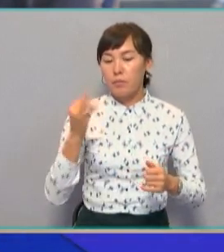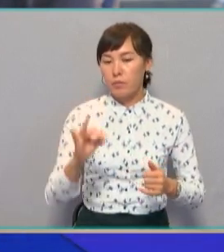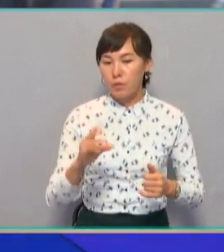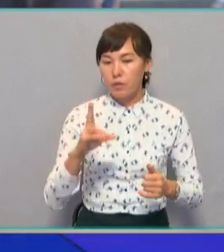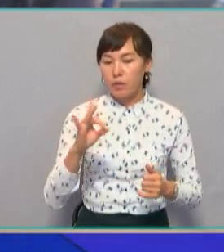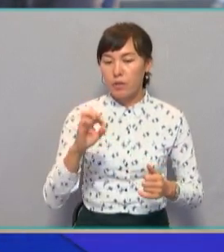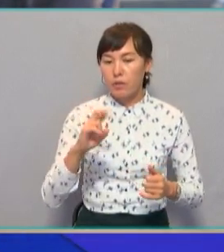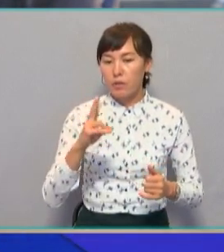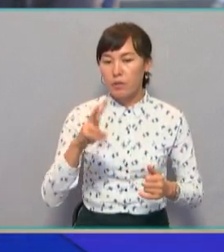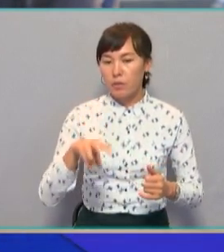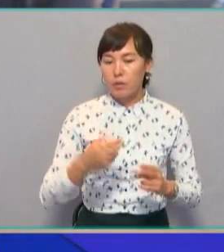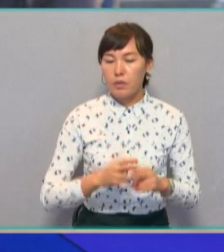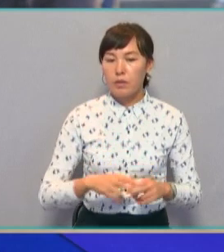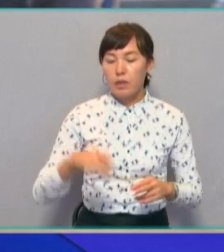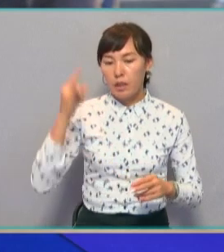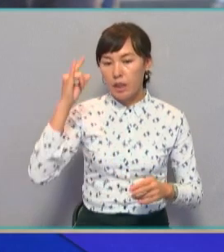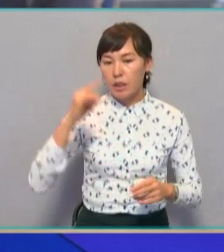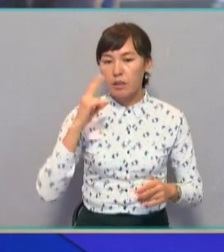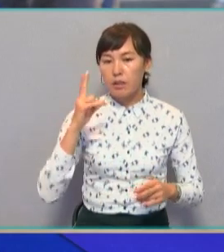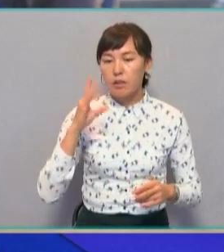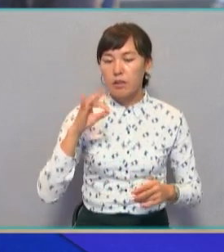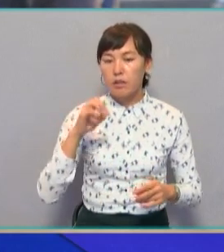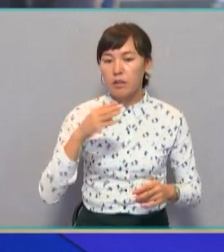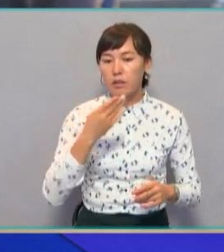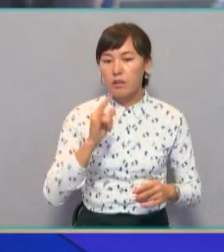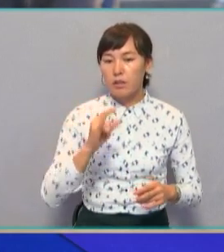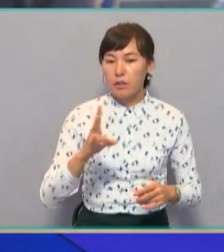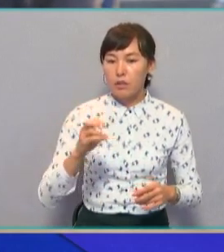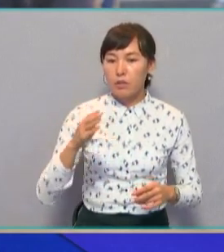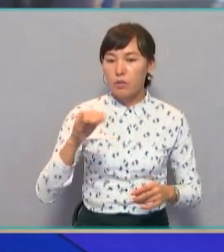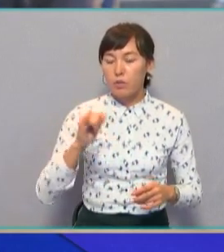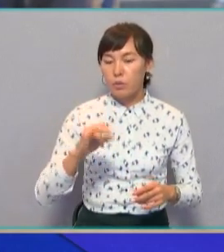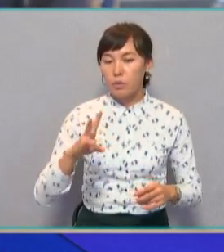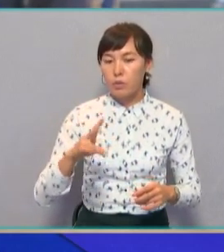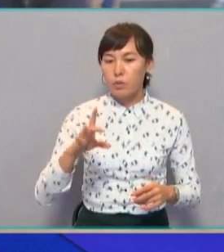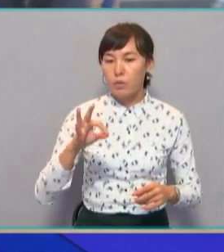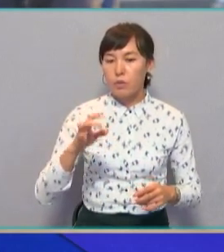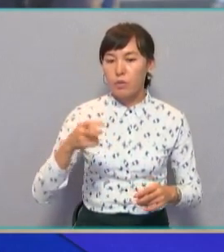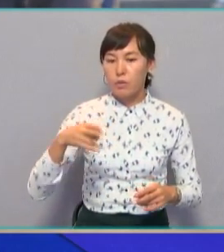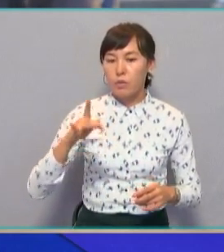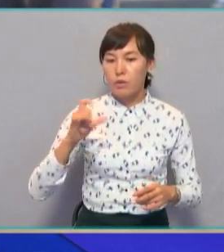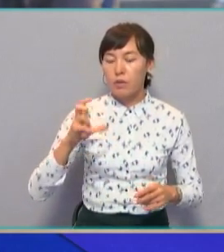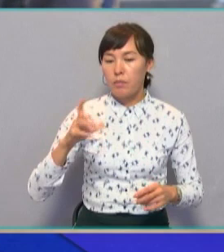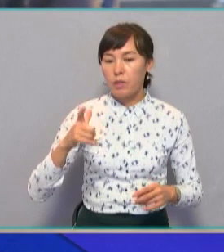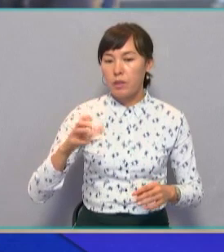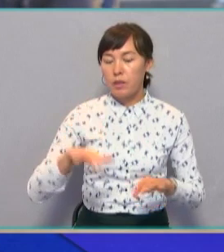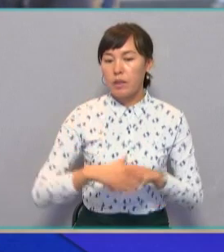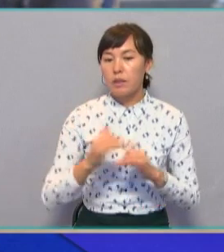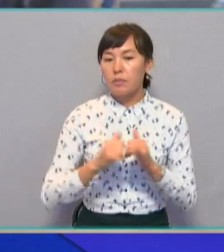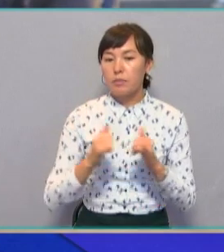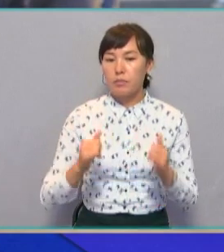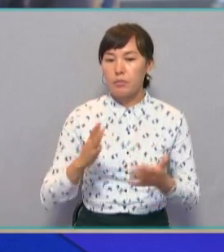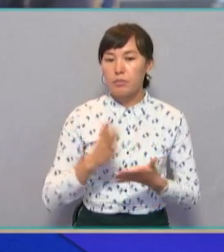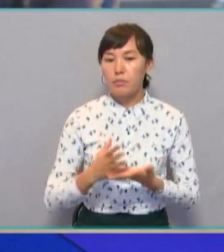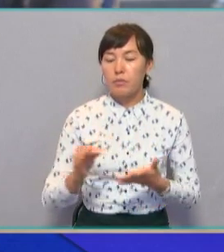қаракөл қойы да бар. Бұл шаруашылықта қазақтың қылшық жүнді қойлары бар. Және ордабасының қойында жаңадан бастап қайтадан жандандырып отқанымыз